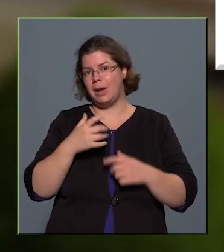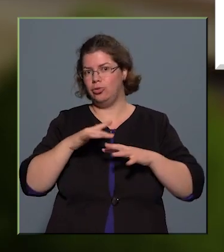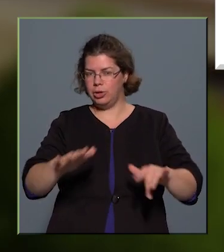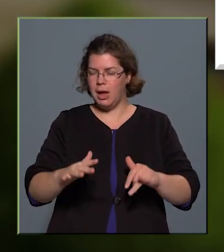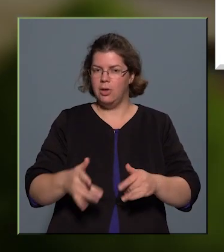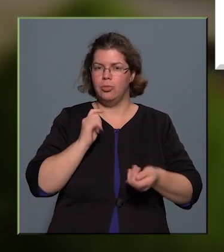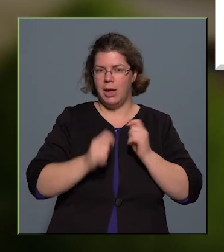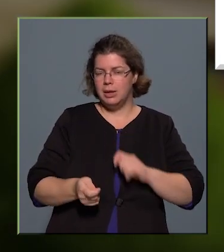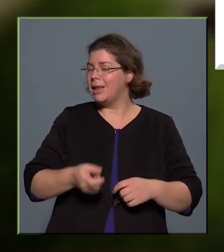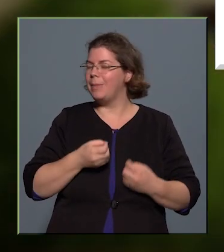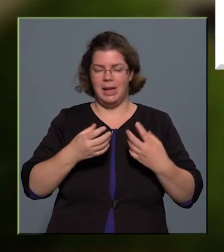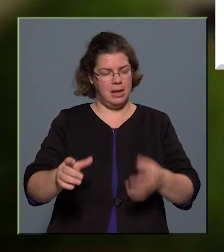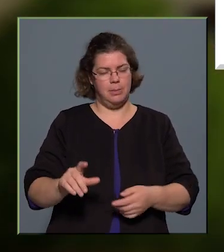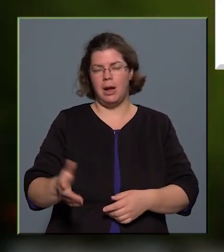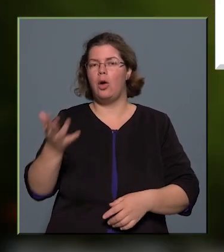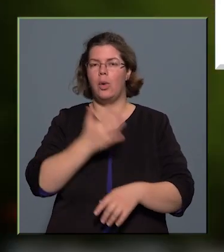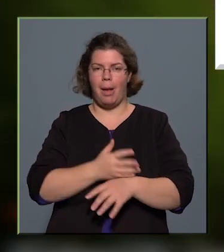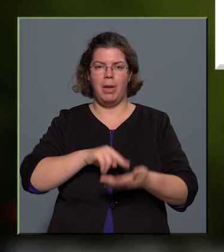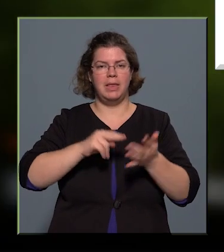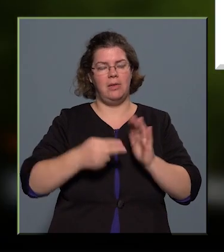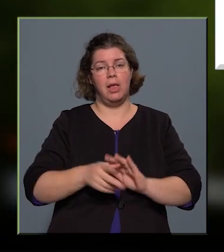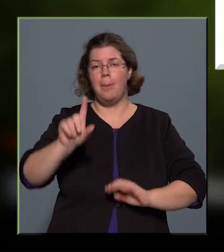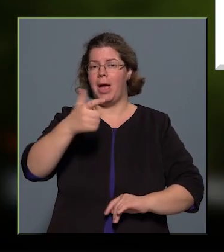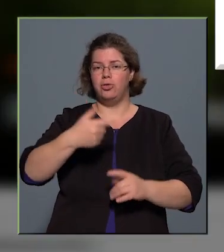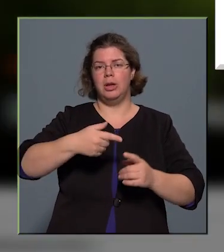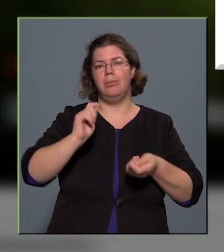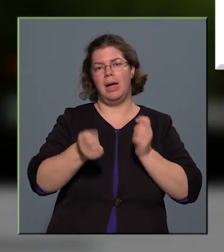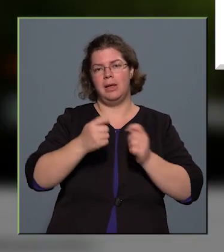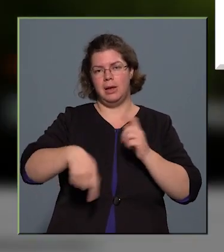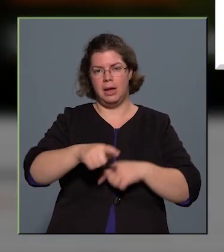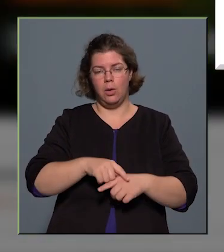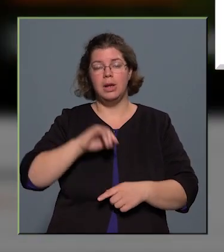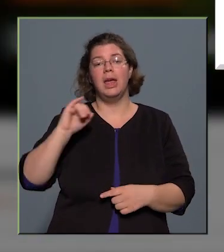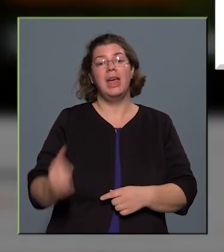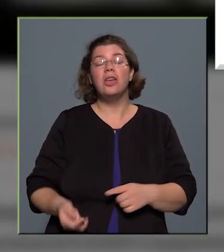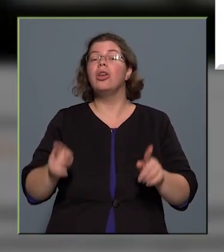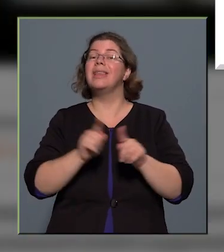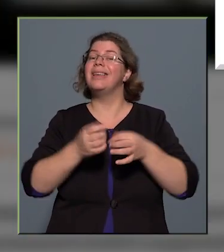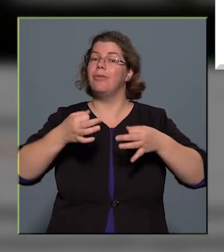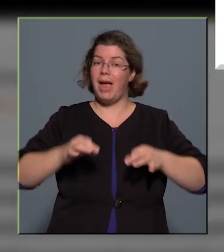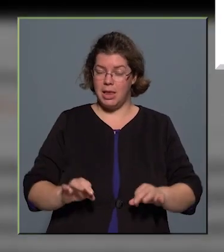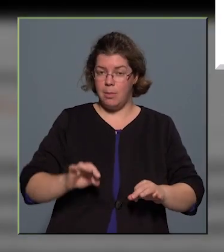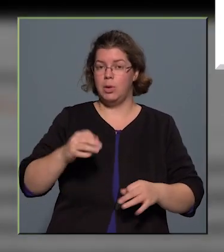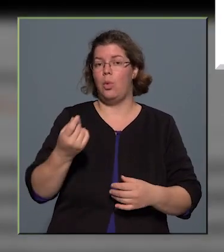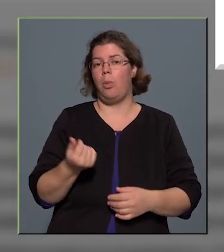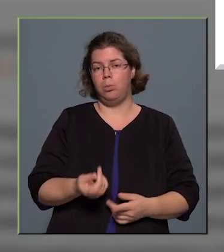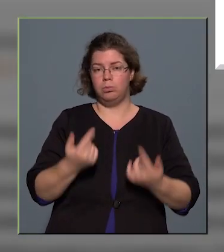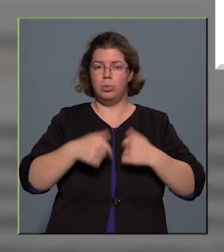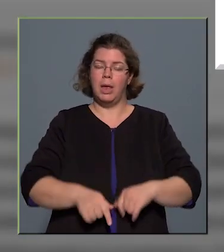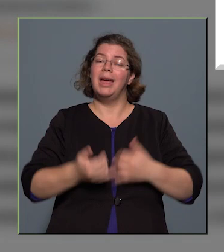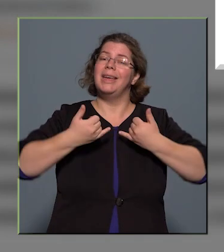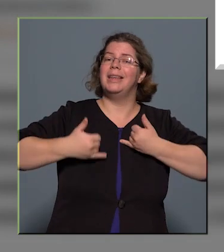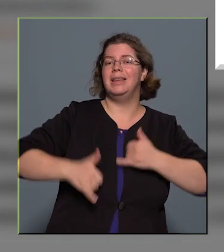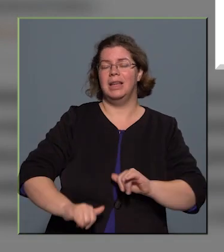nem hirdeti meg a korábban tervezett második pályázati kört, és az így felszabaduló forrásból indítja